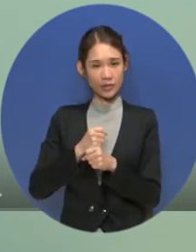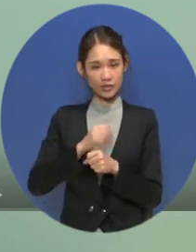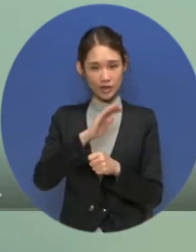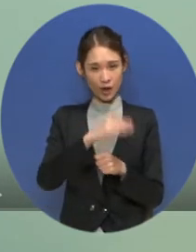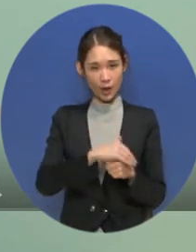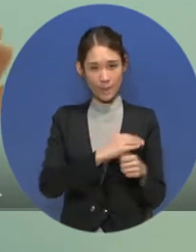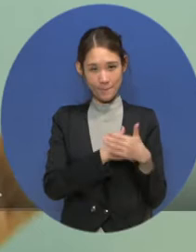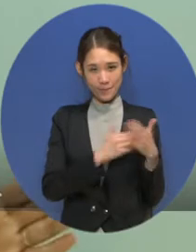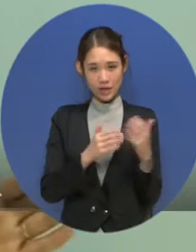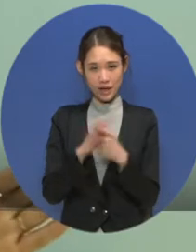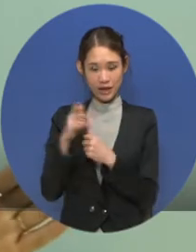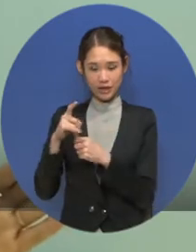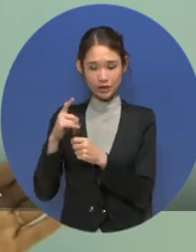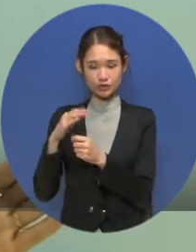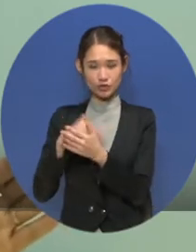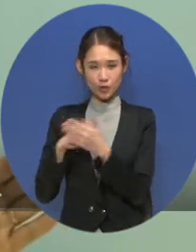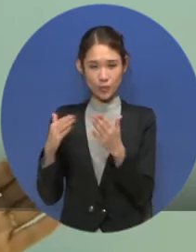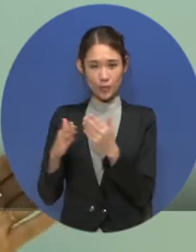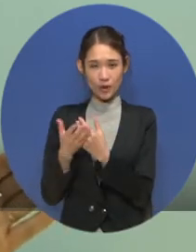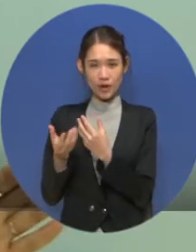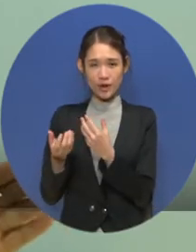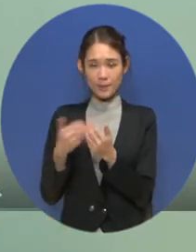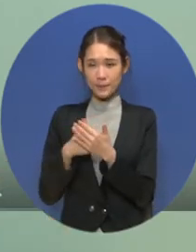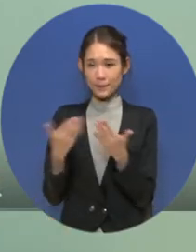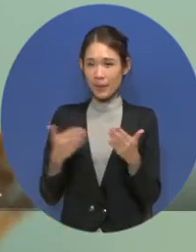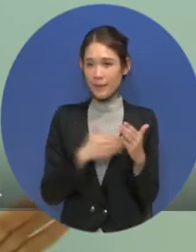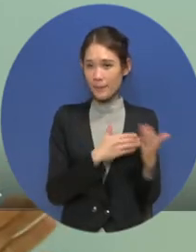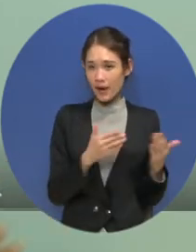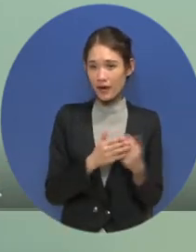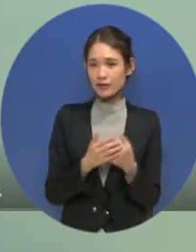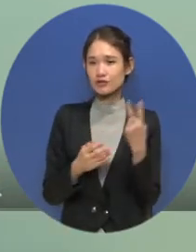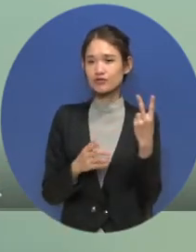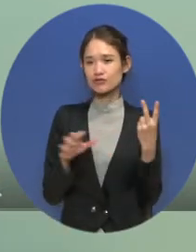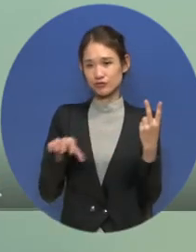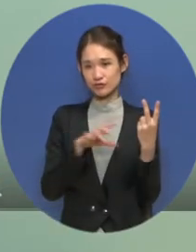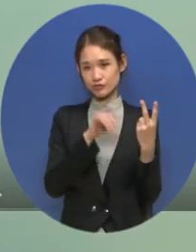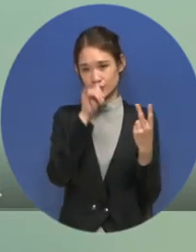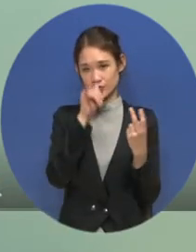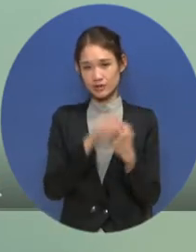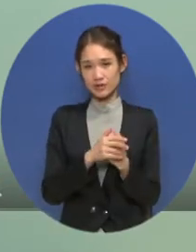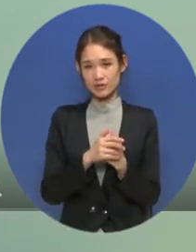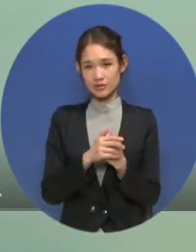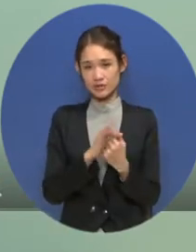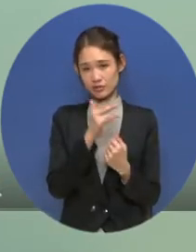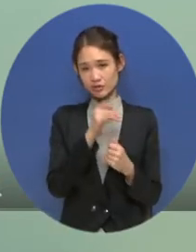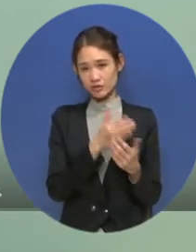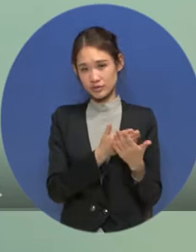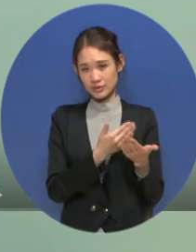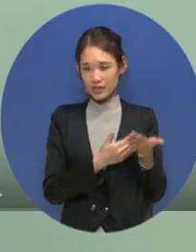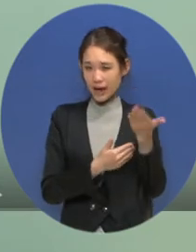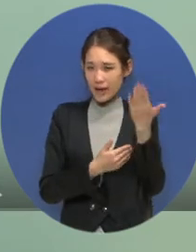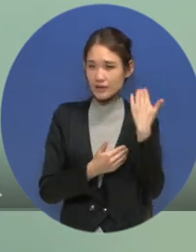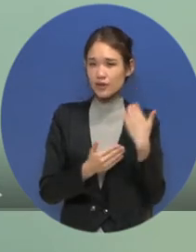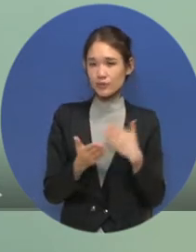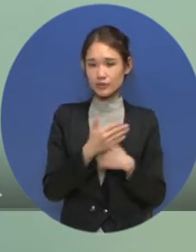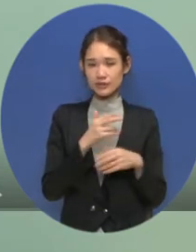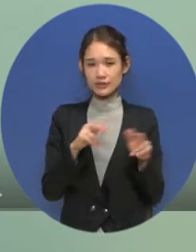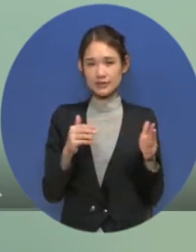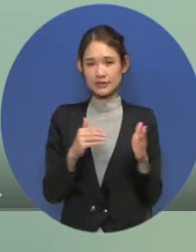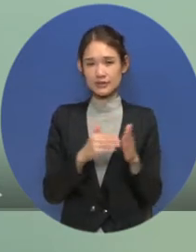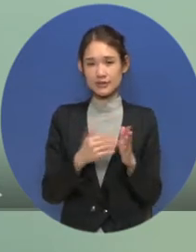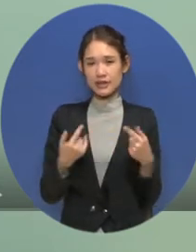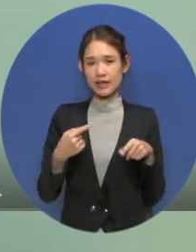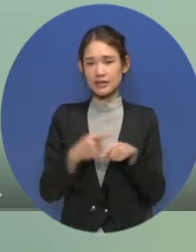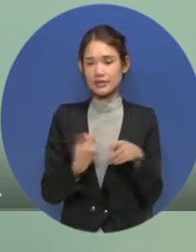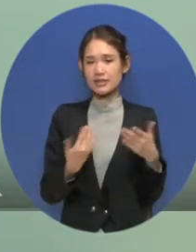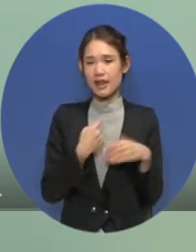팀과 행주 포장하는 팀이 따로 두 방이 있고요. 누룽지 팀이 우선적으로 일을 처음부터